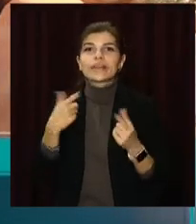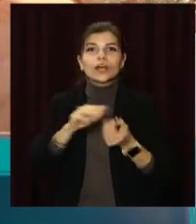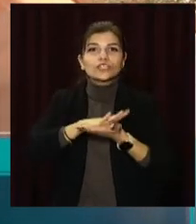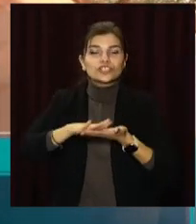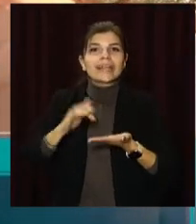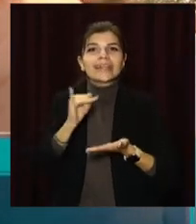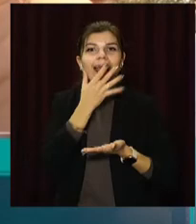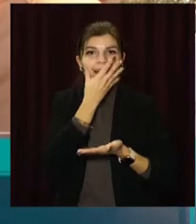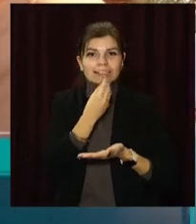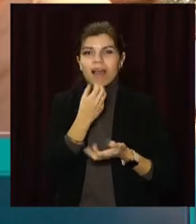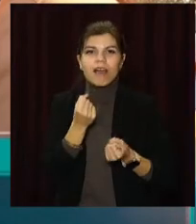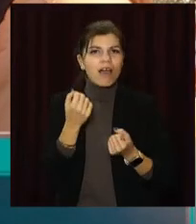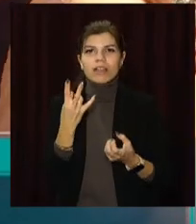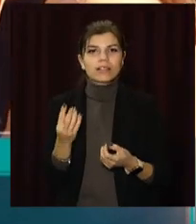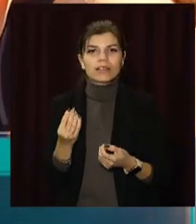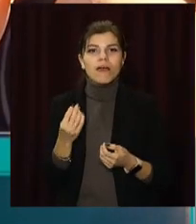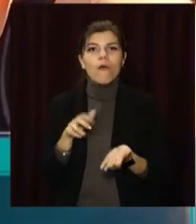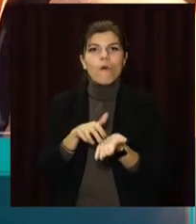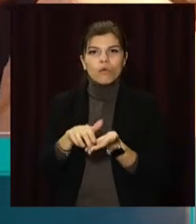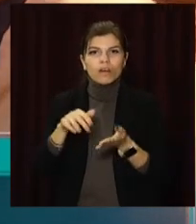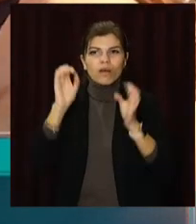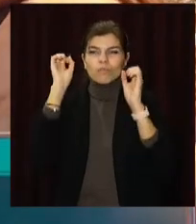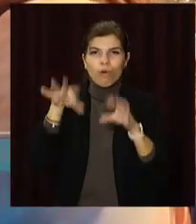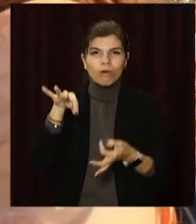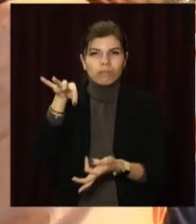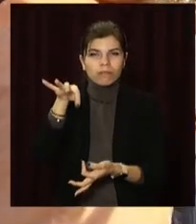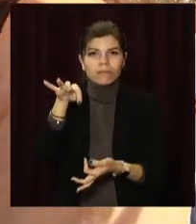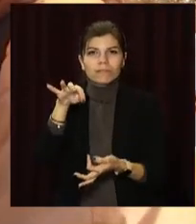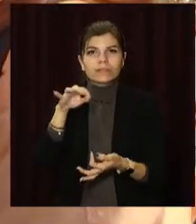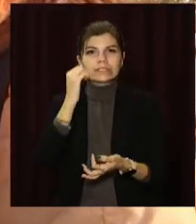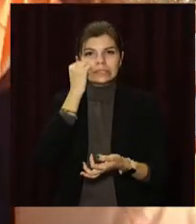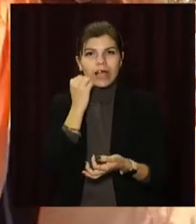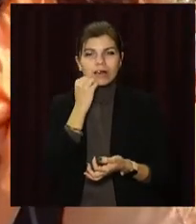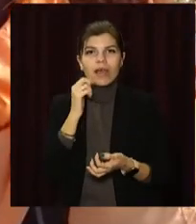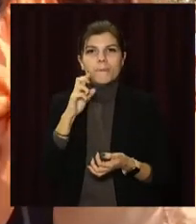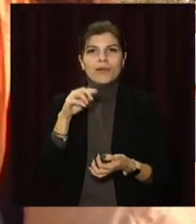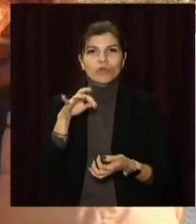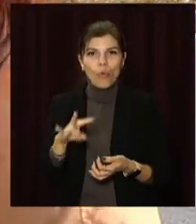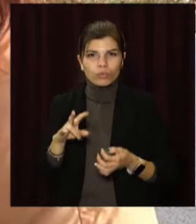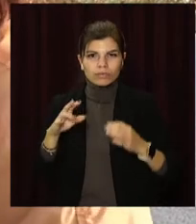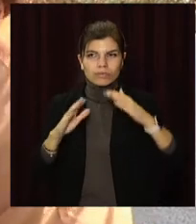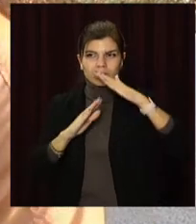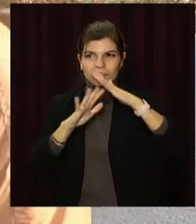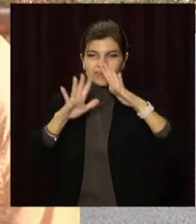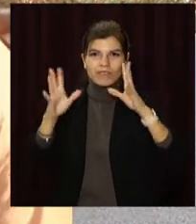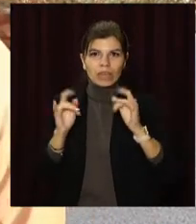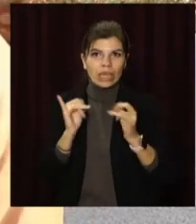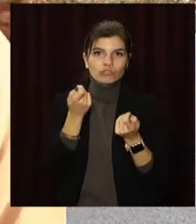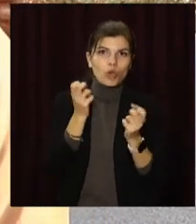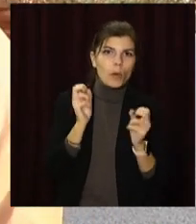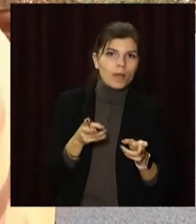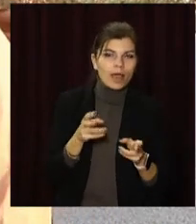і красиво, а не ходити по заброшеним старим бетонним конструкціям, де і опасно,